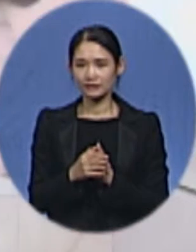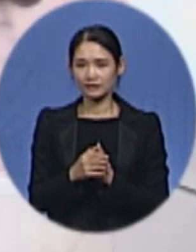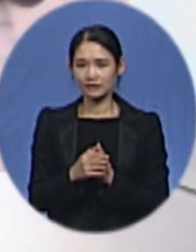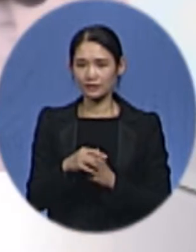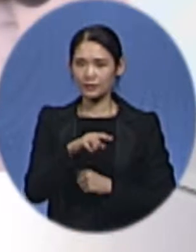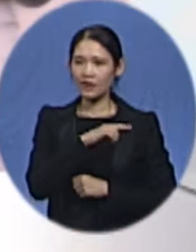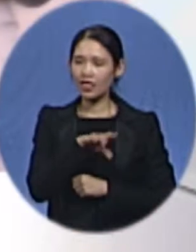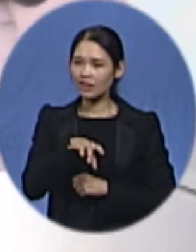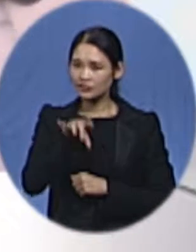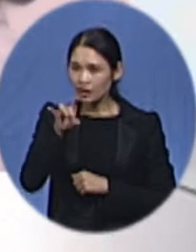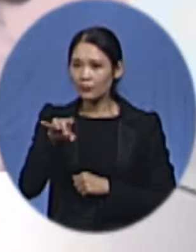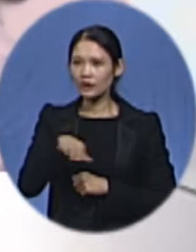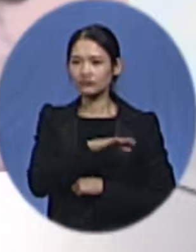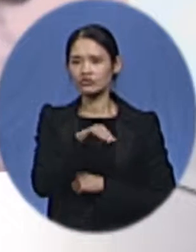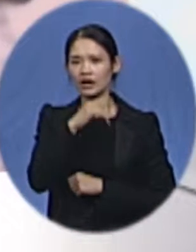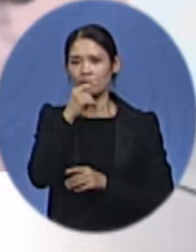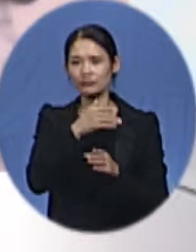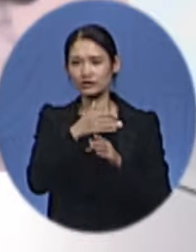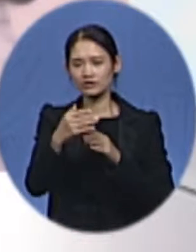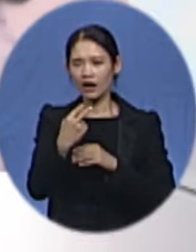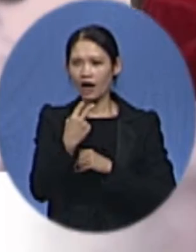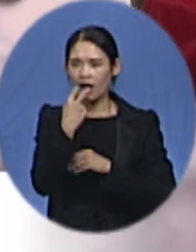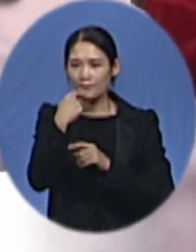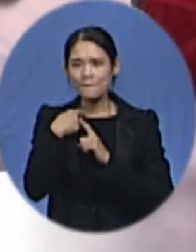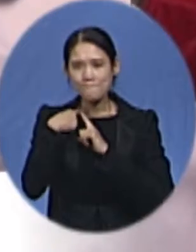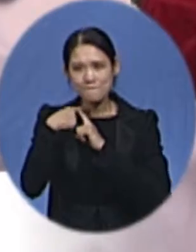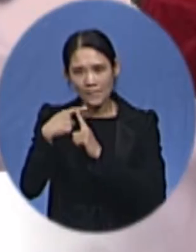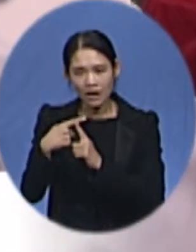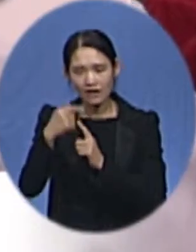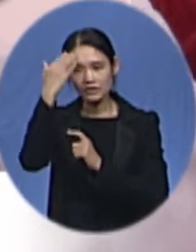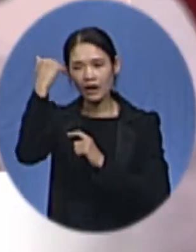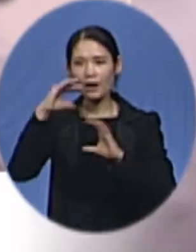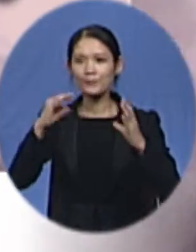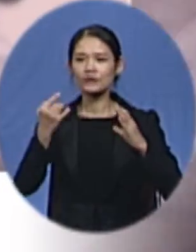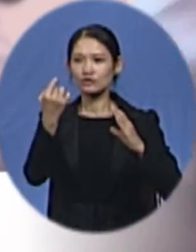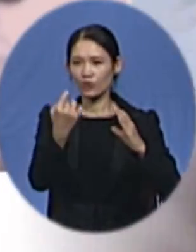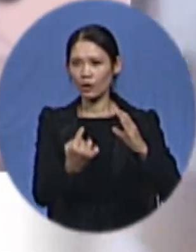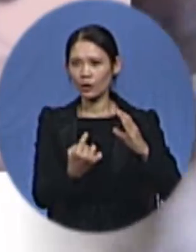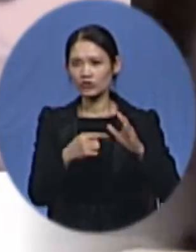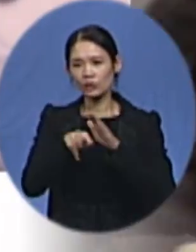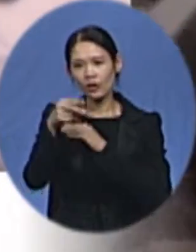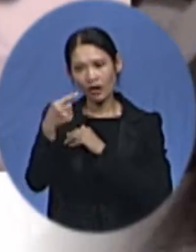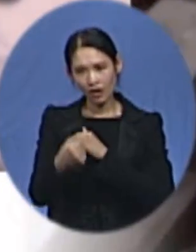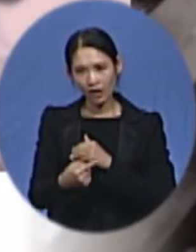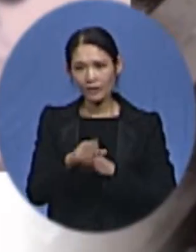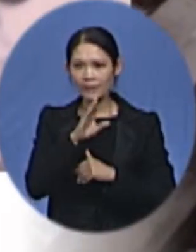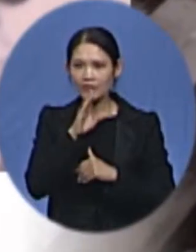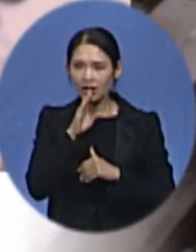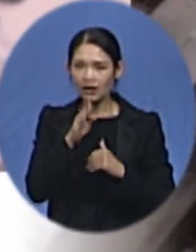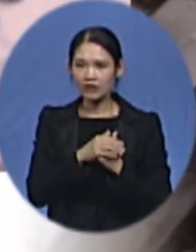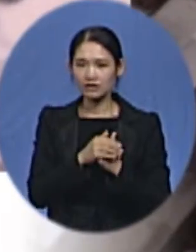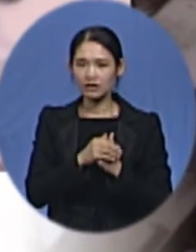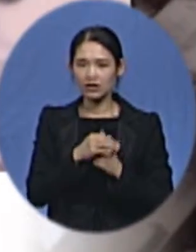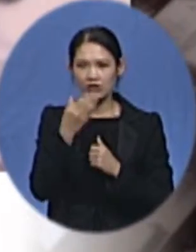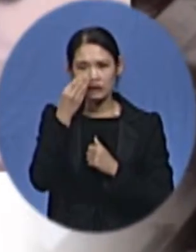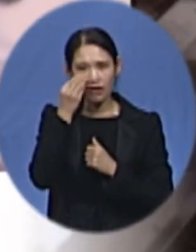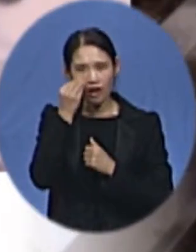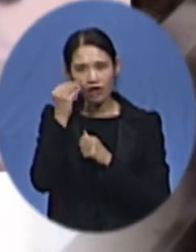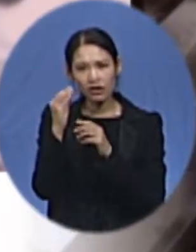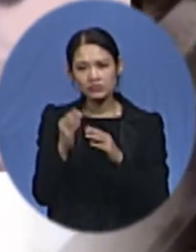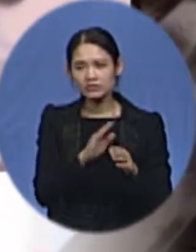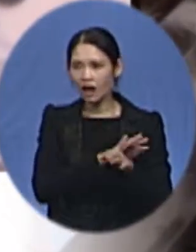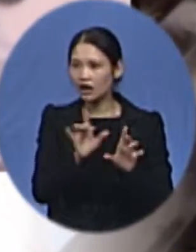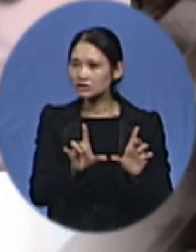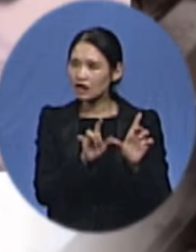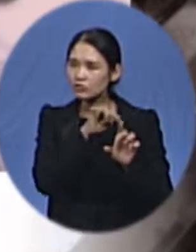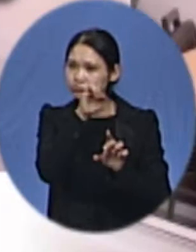처음에 우리가 이제 북한에서 목숨을 걸고 이 대한민국에 올 때는 이제 뭐 여기에 조금을 할 수 있을까 하는